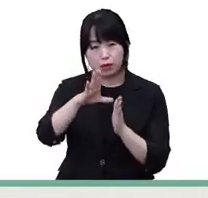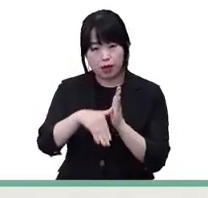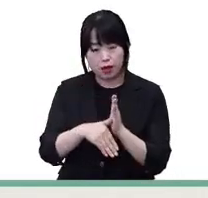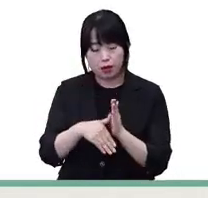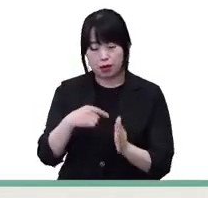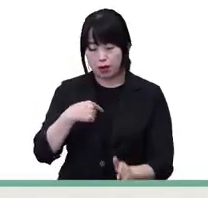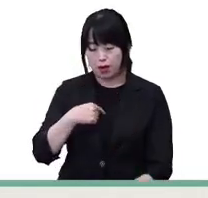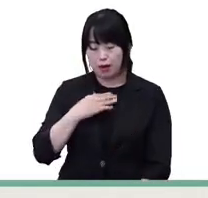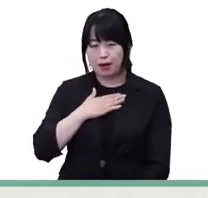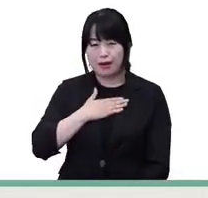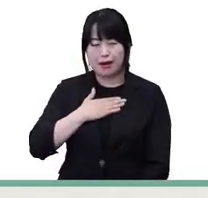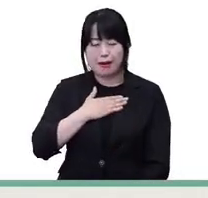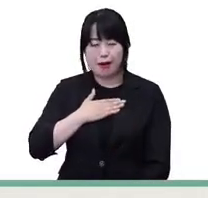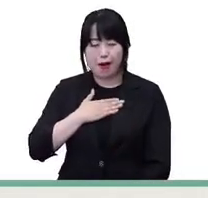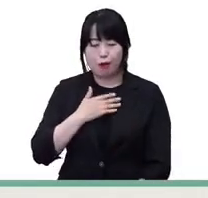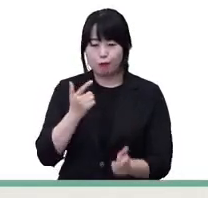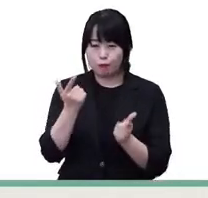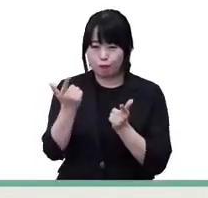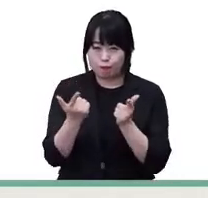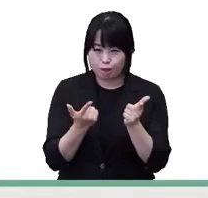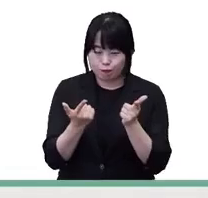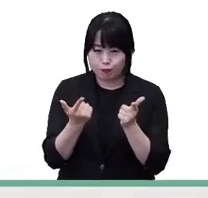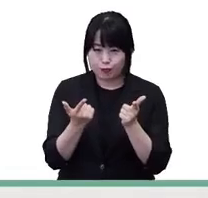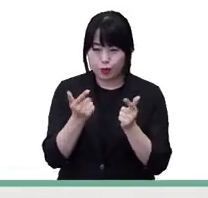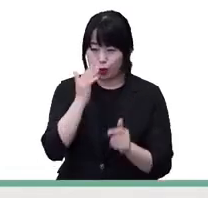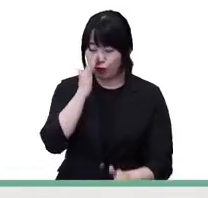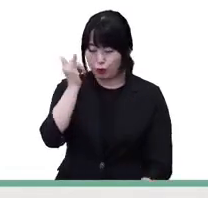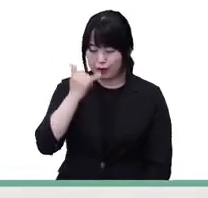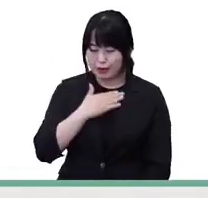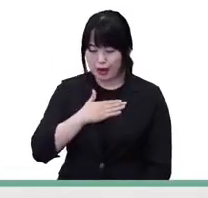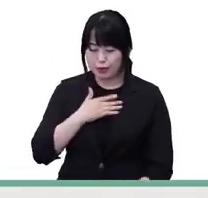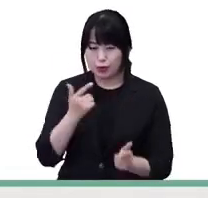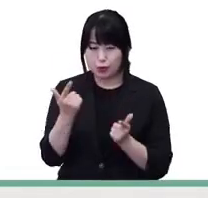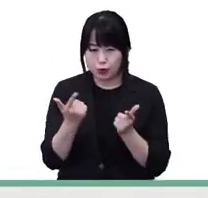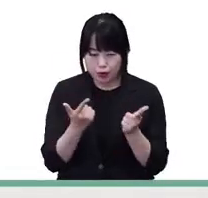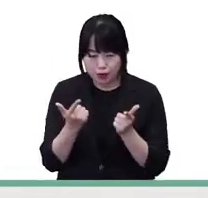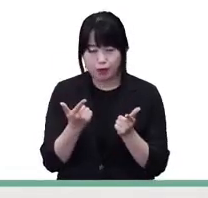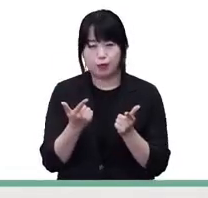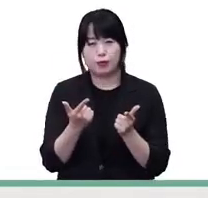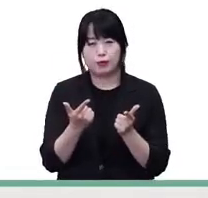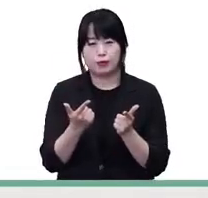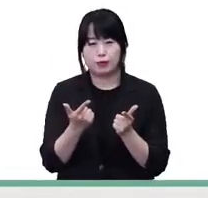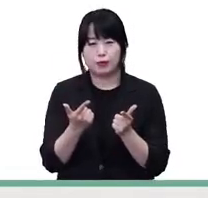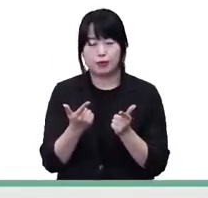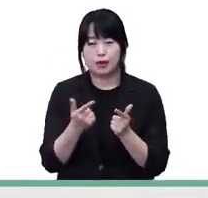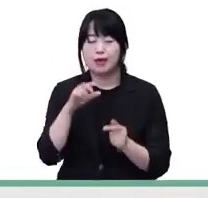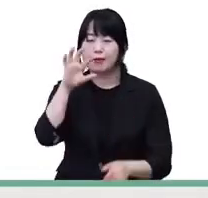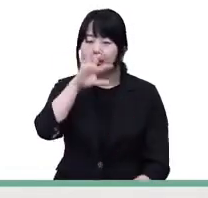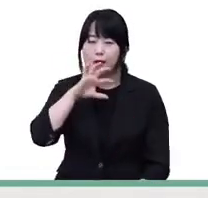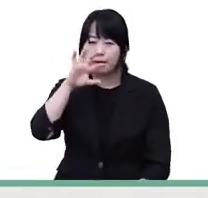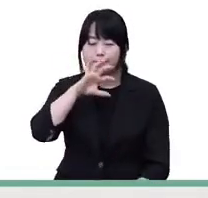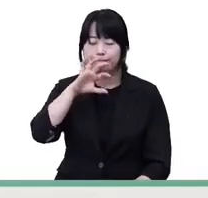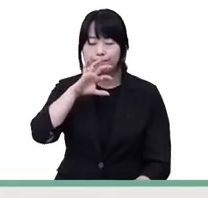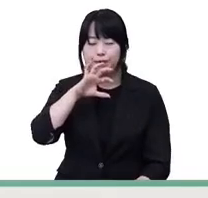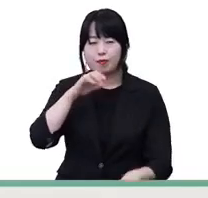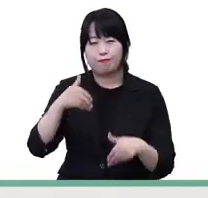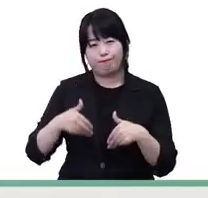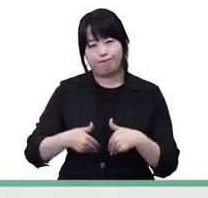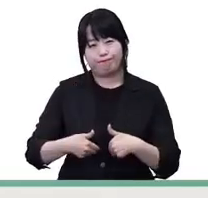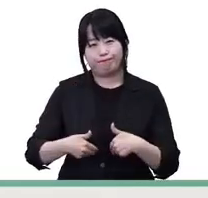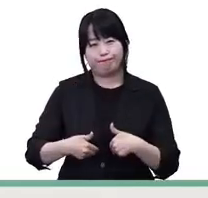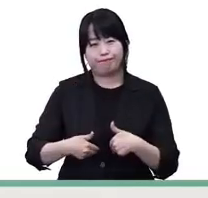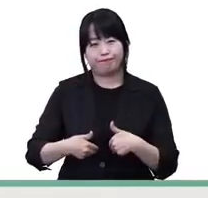감정을 자제하고 아이의 말에 집중할 수 있는 연습을 같이 해보는 것이